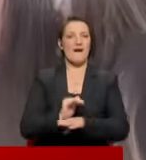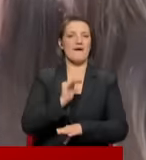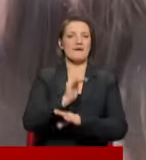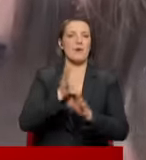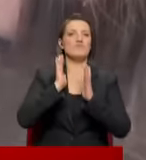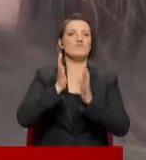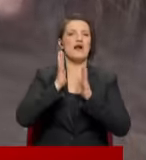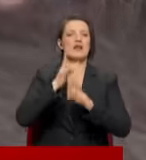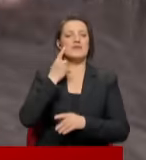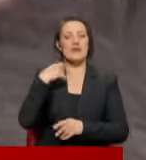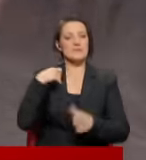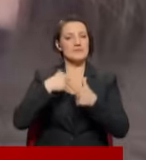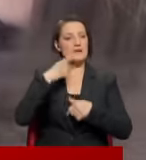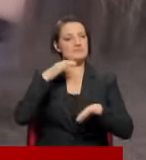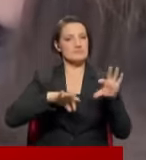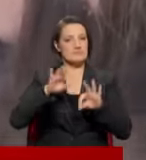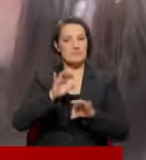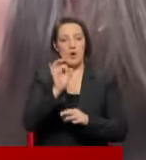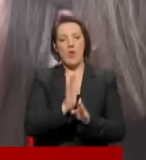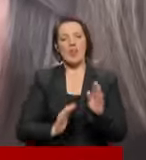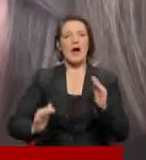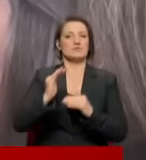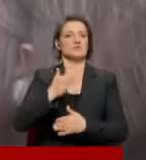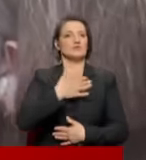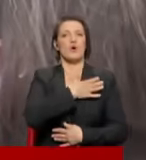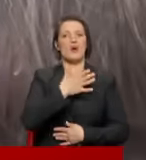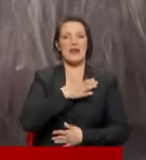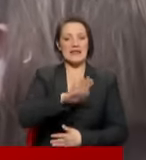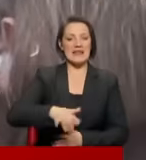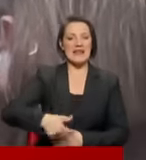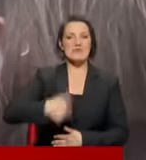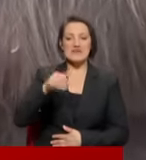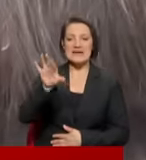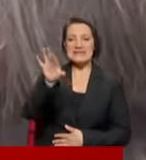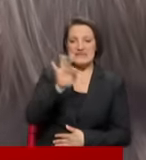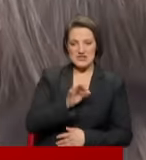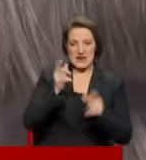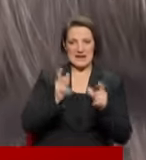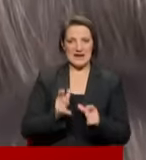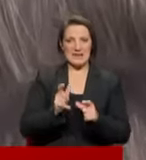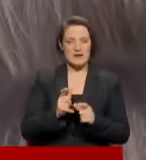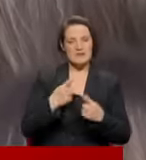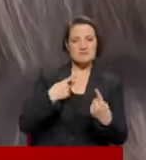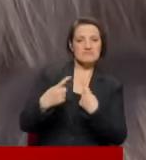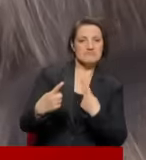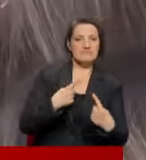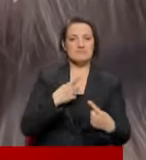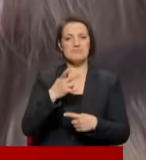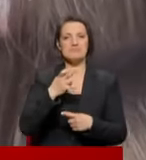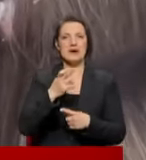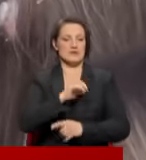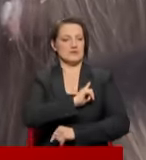hayatındaki faaliyetlerini gözden geçiren bir olağan kongreyle genel başkan seçeceği yerde istişarelerle